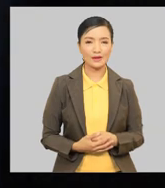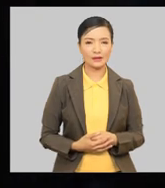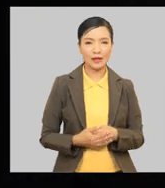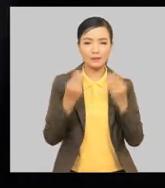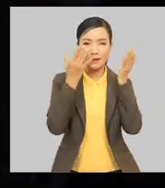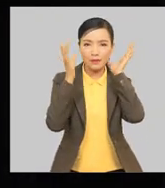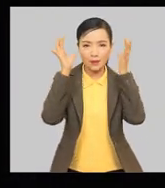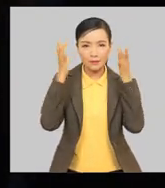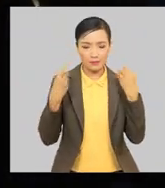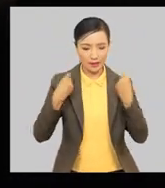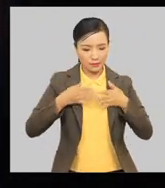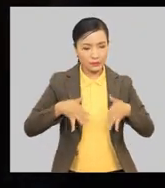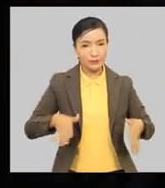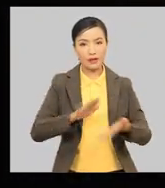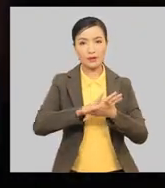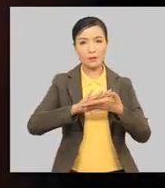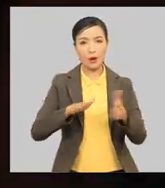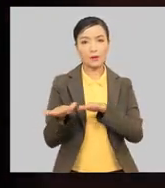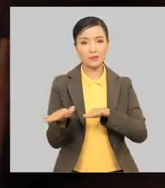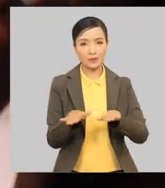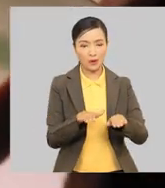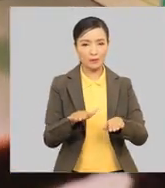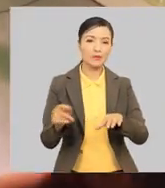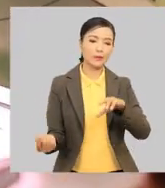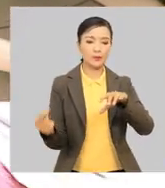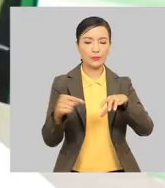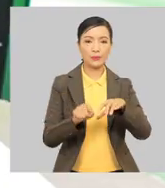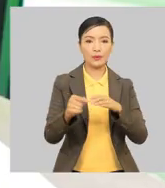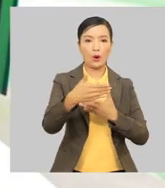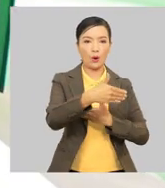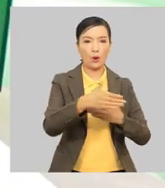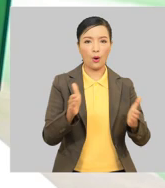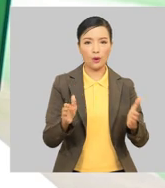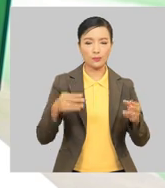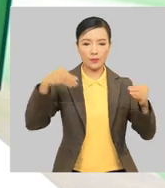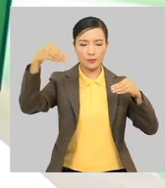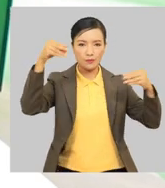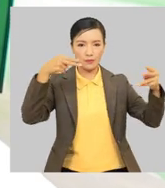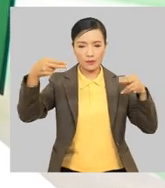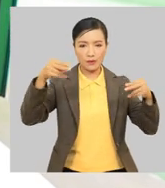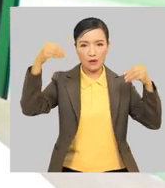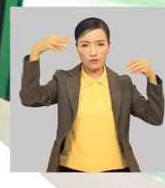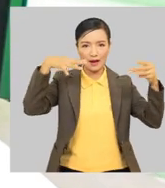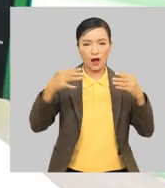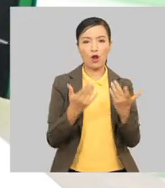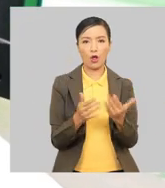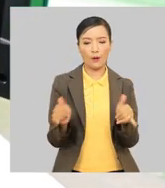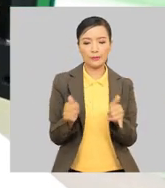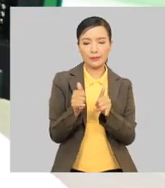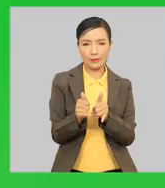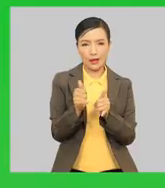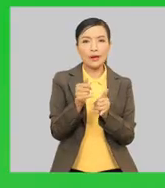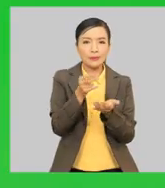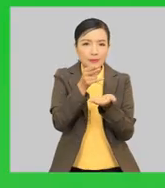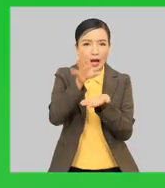จากที่น้องชมพู่แต่งตัวเรียบร้อยนะครับแล้วก็เตรียมความพร้อมเรียบร้อยนี่ตอนนี้ก็เข้ามาที่สตูดิโอนะครับเพื่อจะเตรียมรอในการ